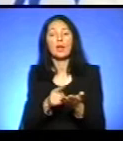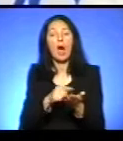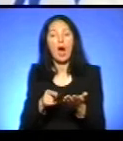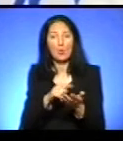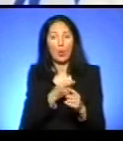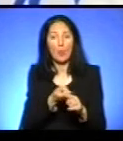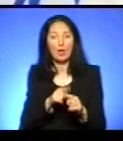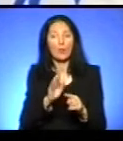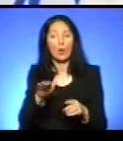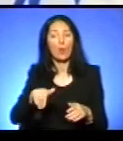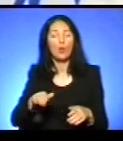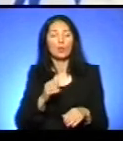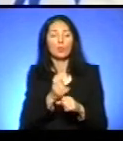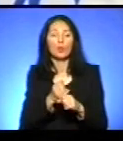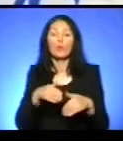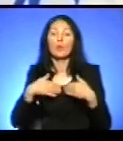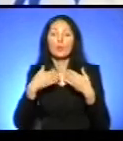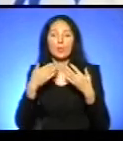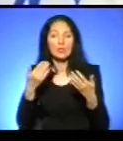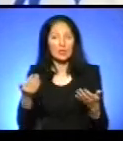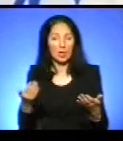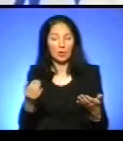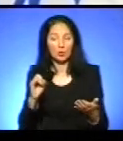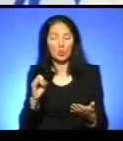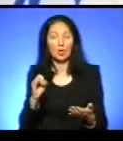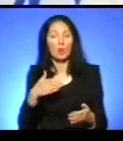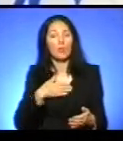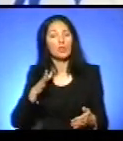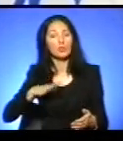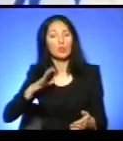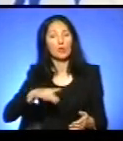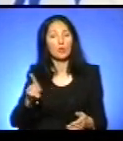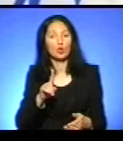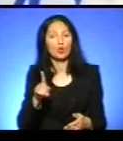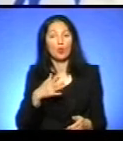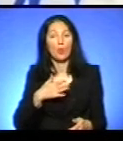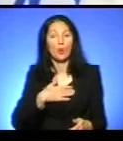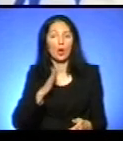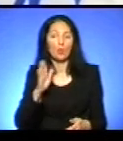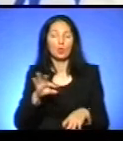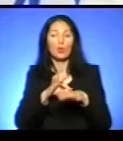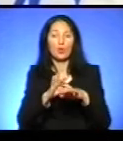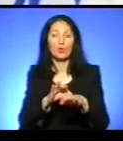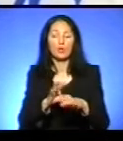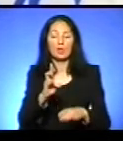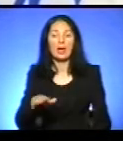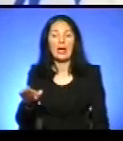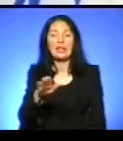потім проведемо його презентацію. І ми так сподіваємося, що ми будемо проводити на